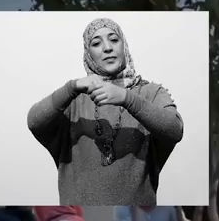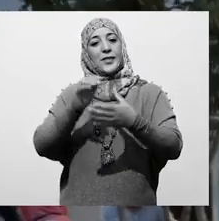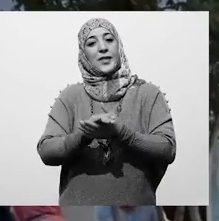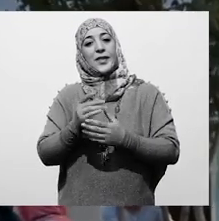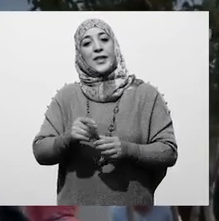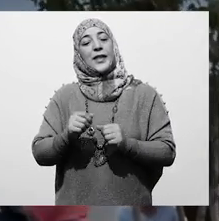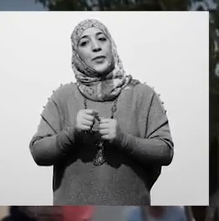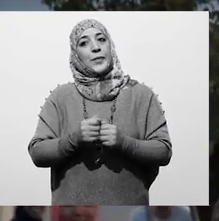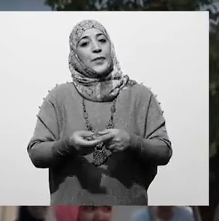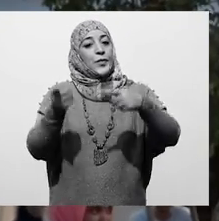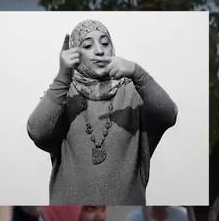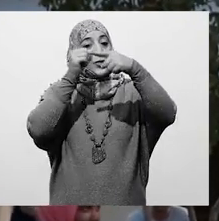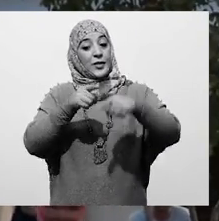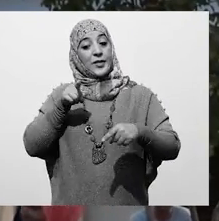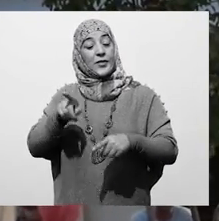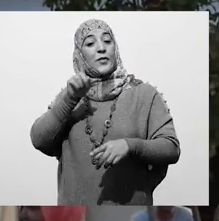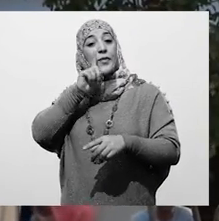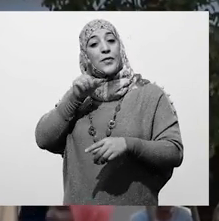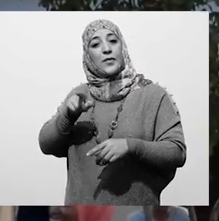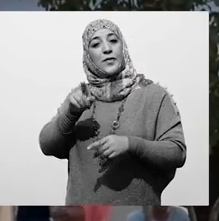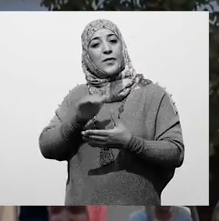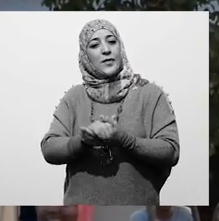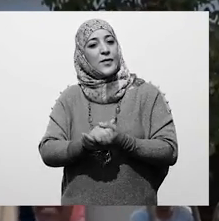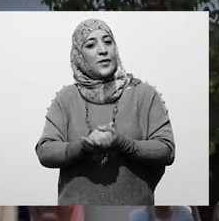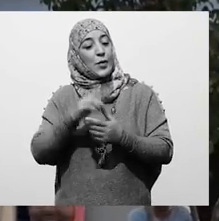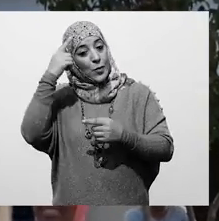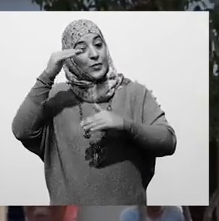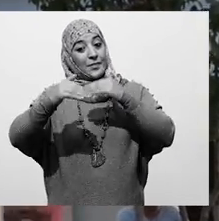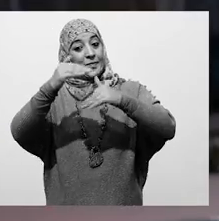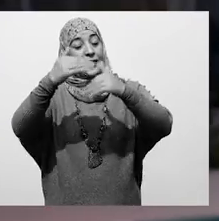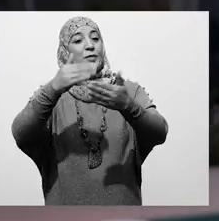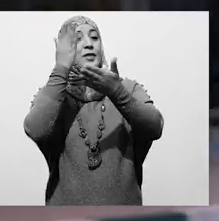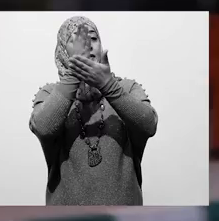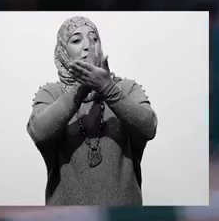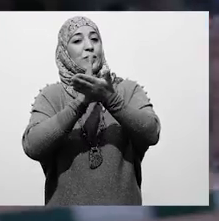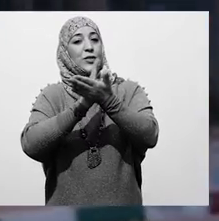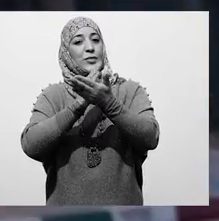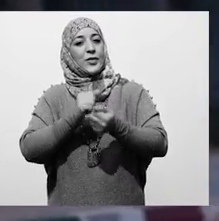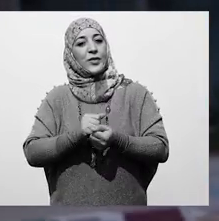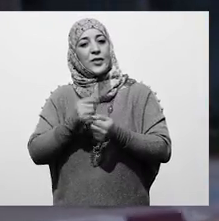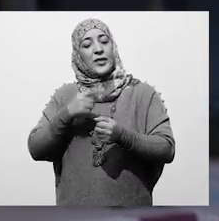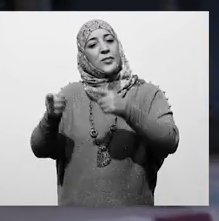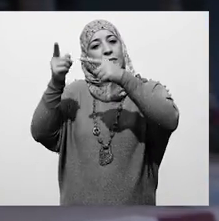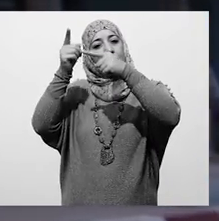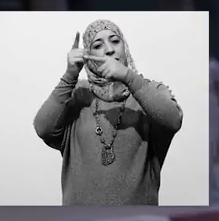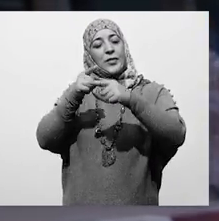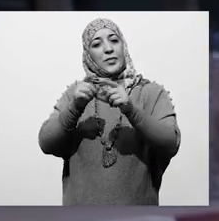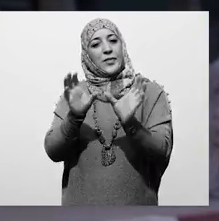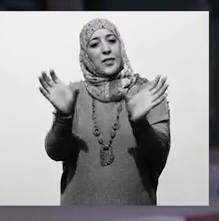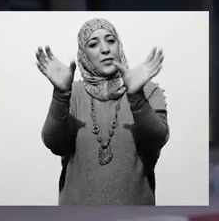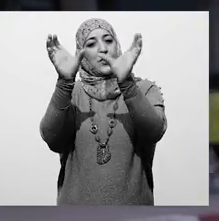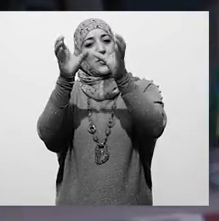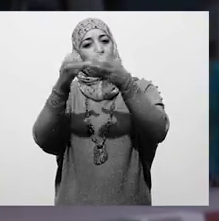jamila pour assurer une continuité du projet via la duplication de l'ensemble